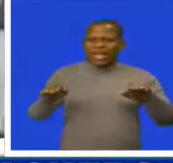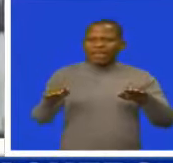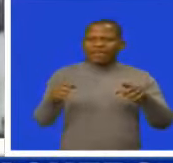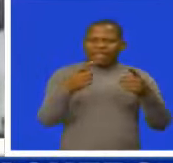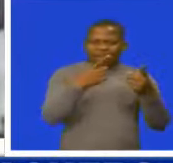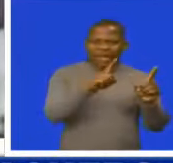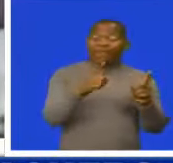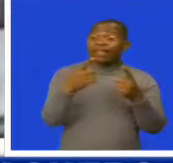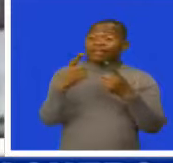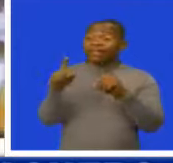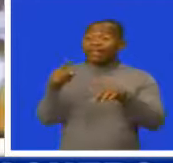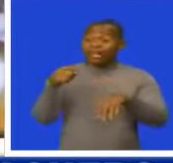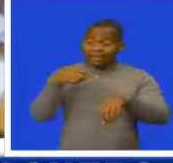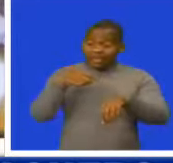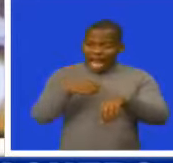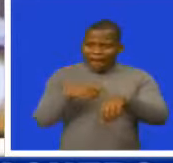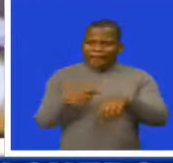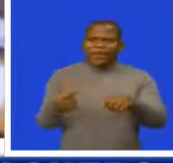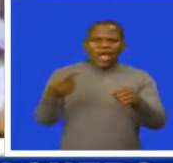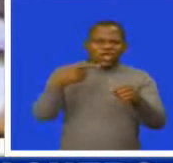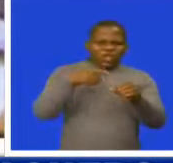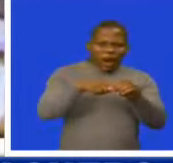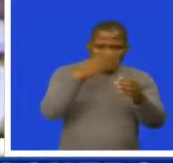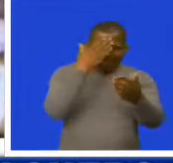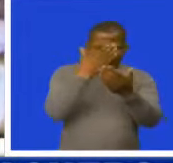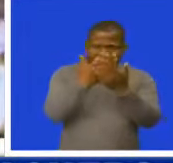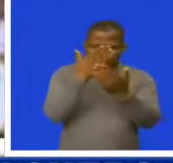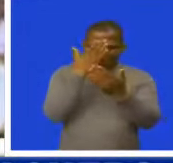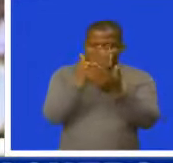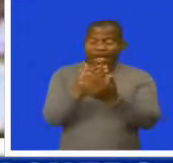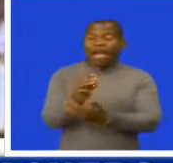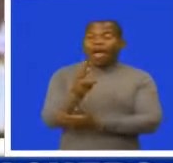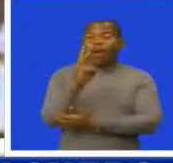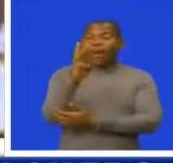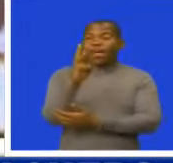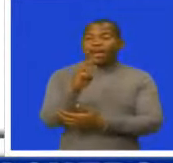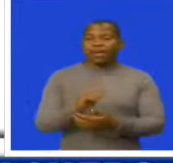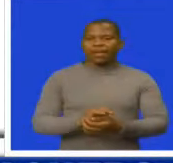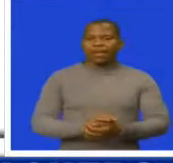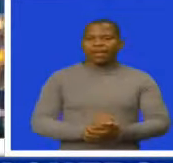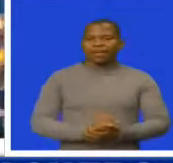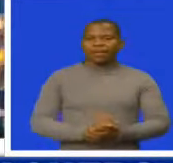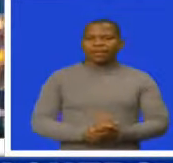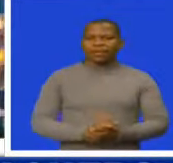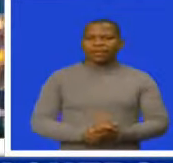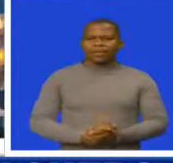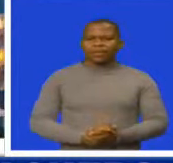wokugcina umkhathi eTindzabeni kubika Sifiso Nximalo nginasimuva Shongwe enhlangano